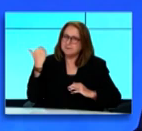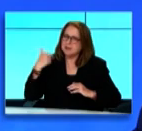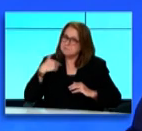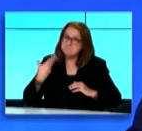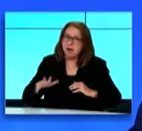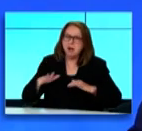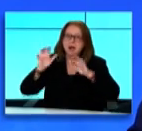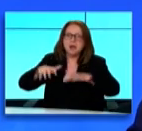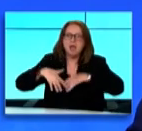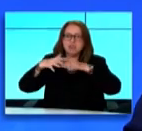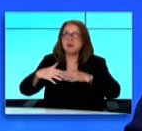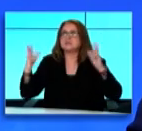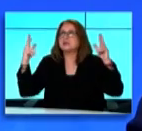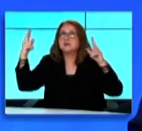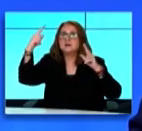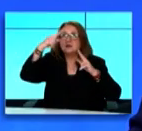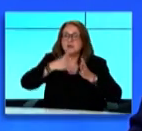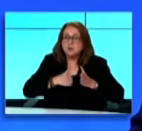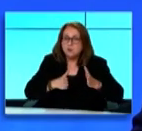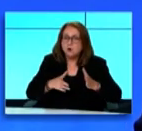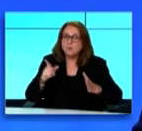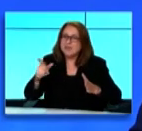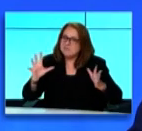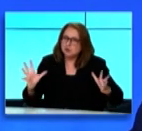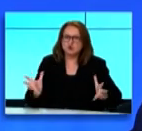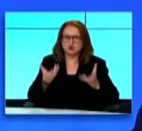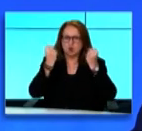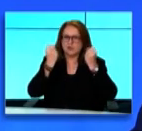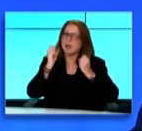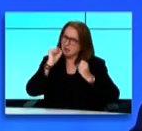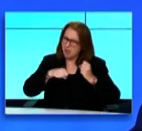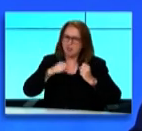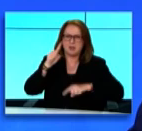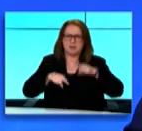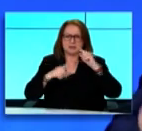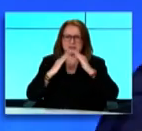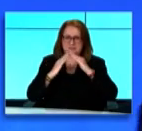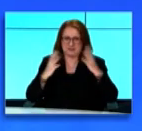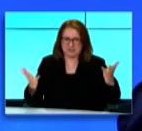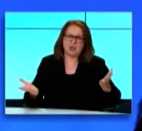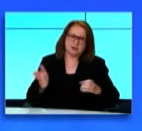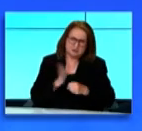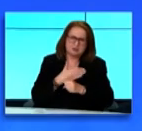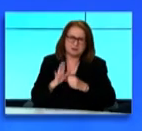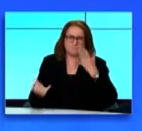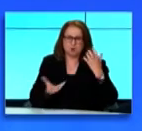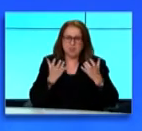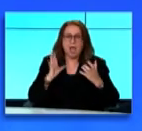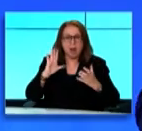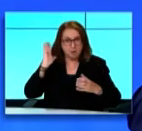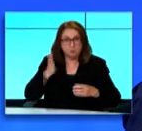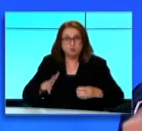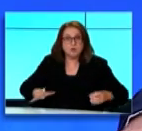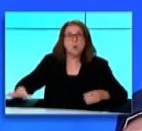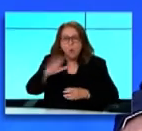σε μεγάλο βαθμό, διότι έγιναν αυτές οι παρεμβάσεις και έγιναν αυτοί οι καθαρισμοί. Άρα κάποιος σκέφτηκε πιο πριν